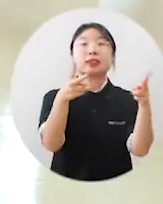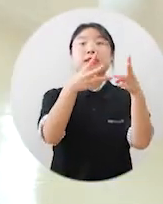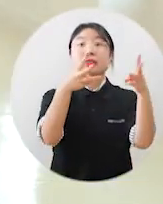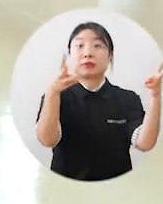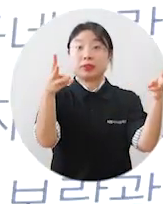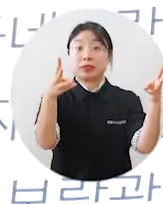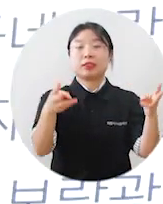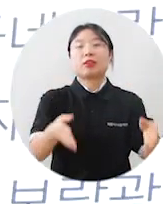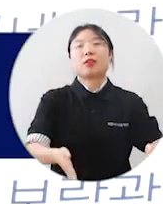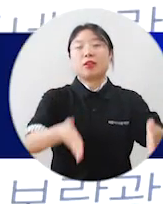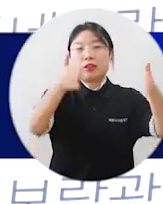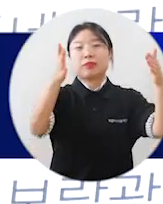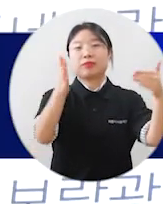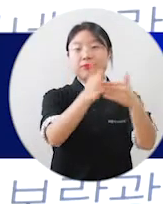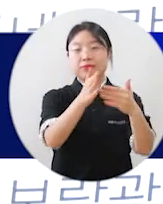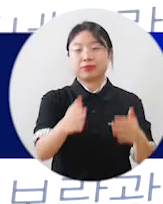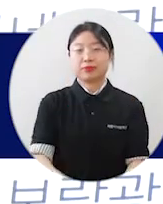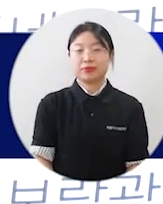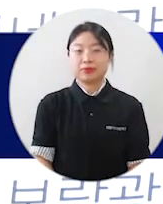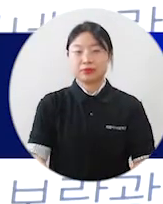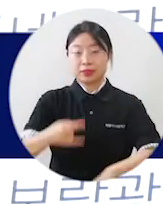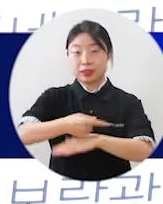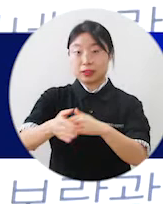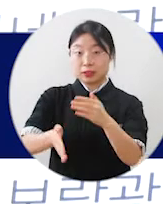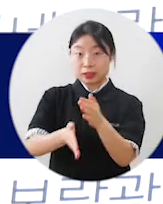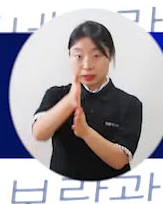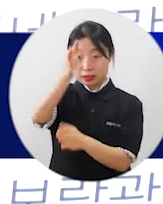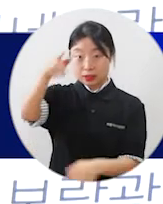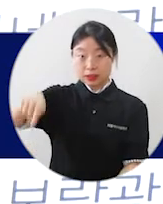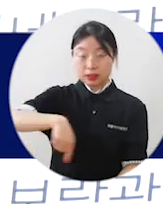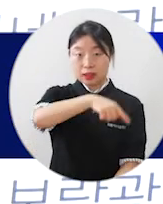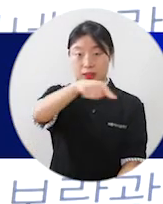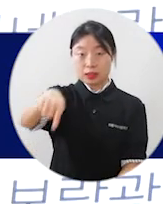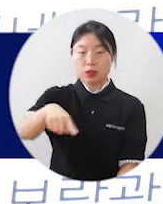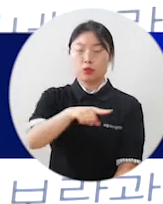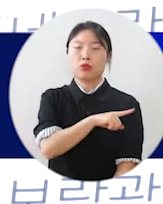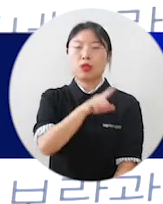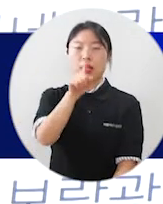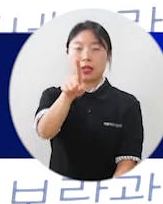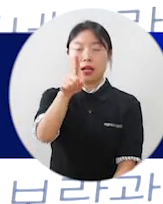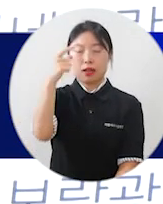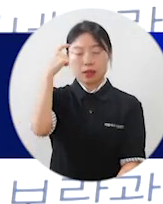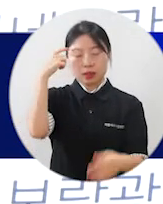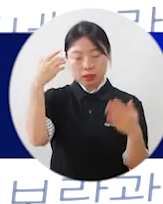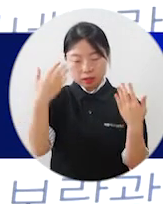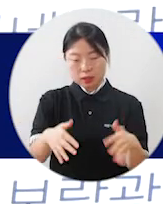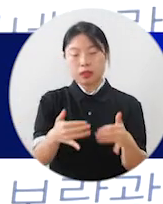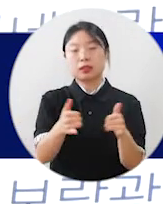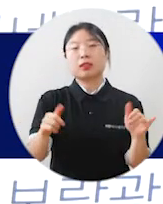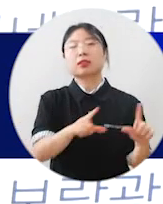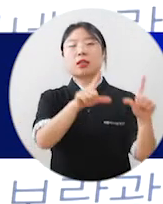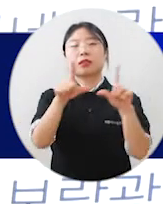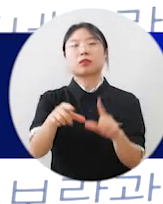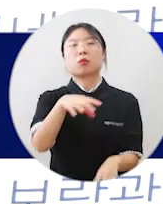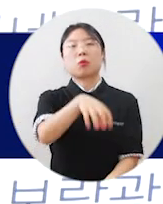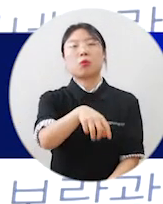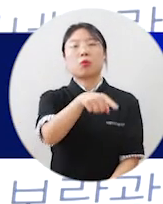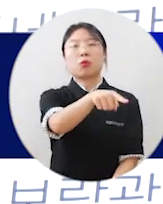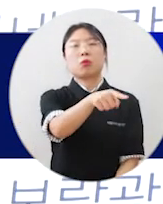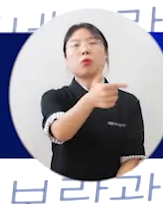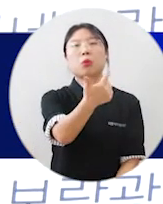완공됐습니다. 우리 시에서 유일하게 장애인 거주시설입니다. 녹향원이. 네,